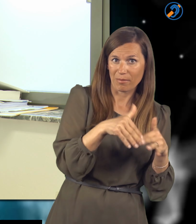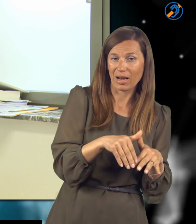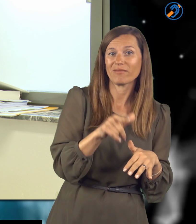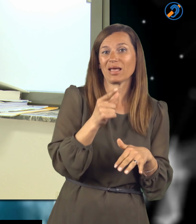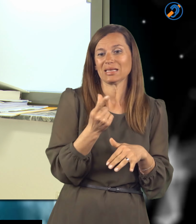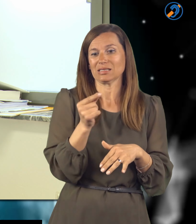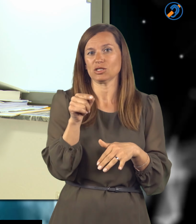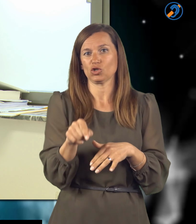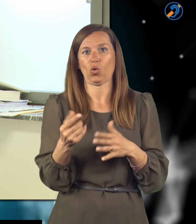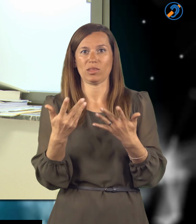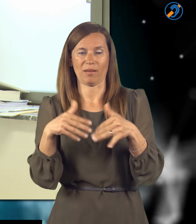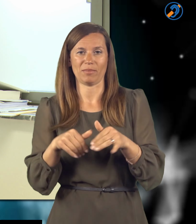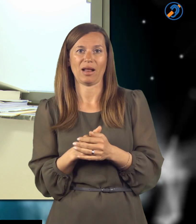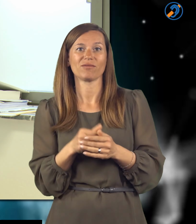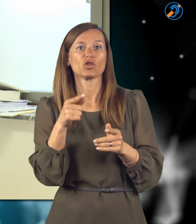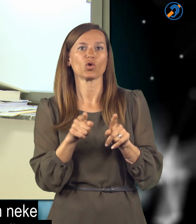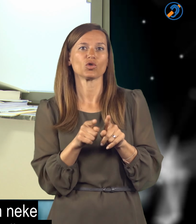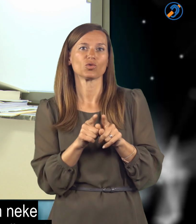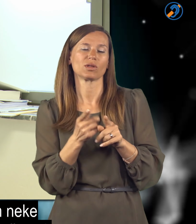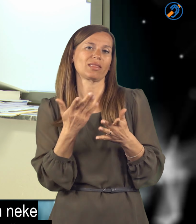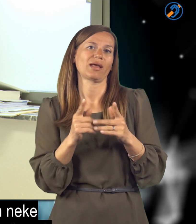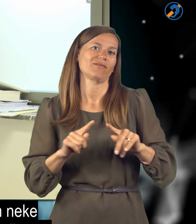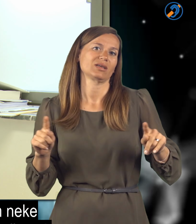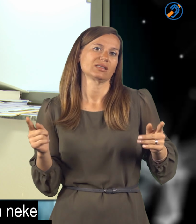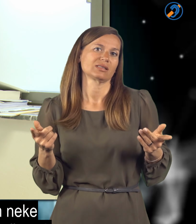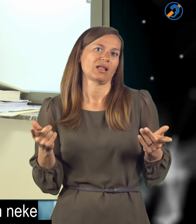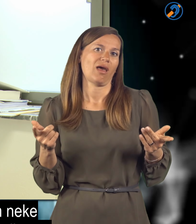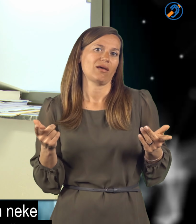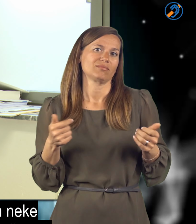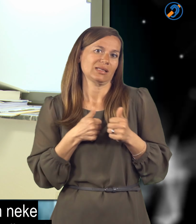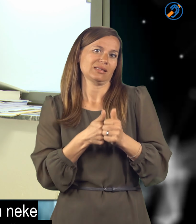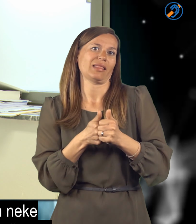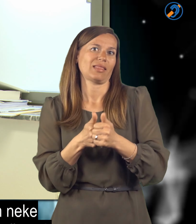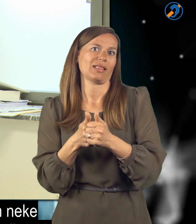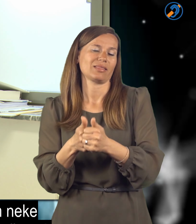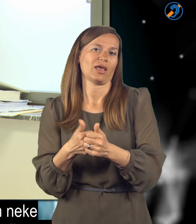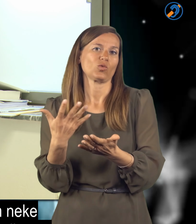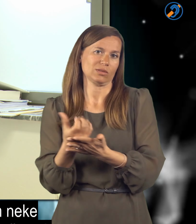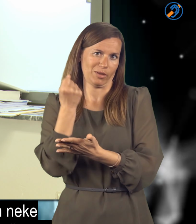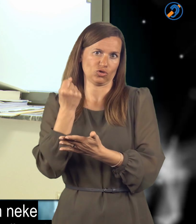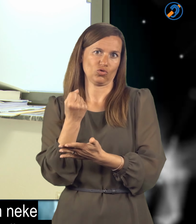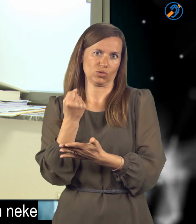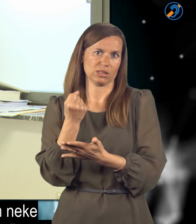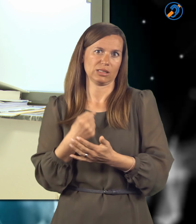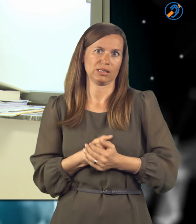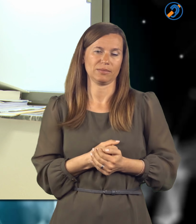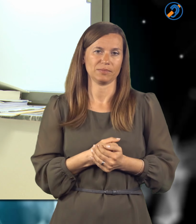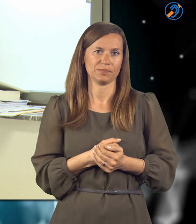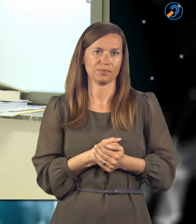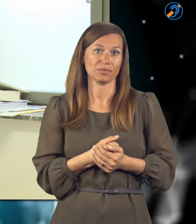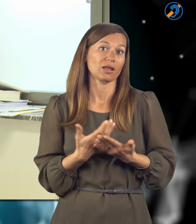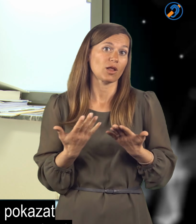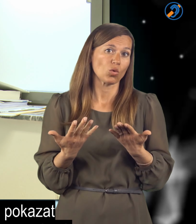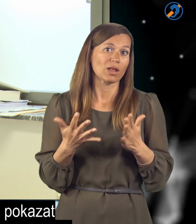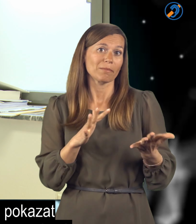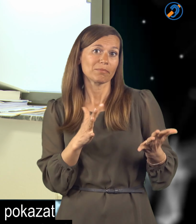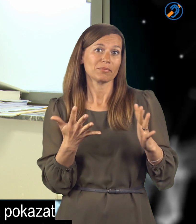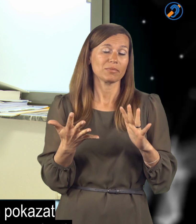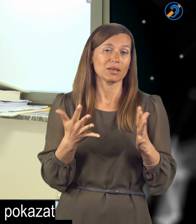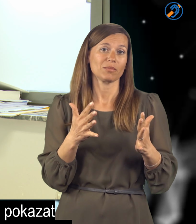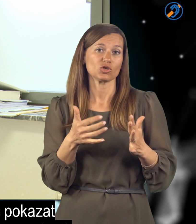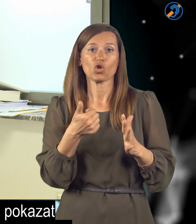naprave in z to napravo. Teda, to je tudi potem neke vrste sledenje uspešnosti. Tako